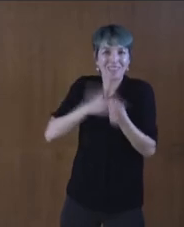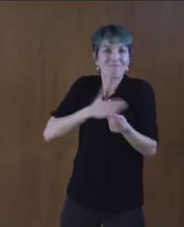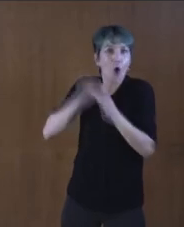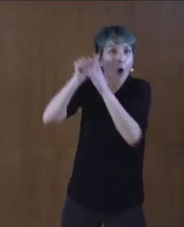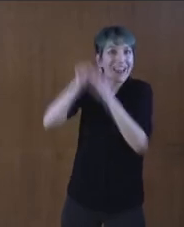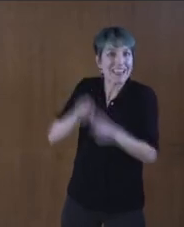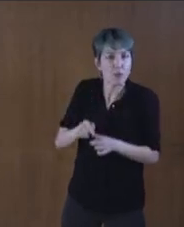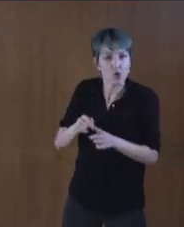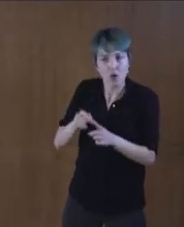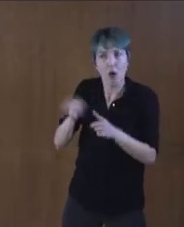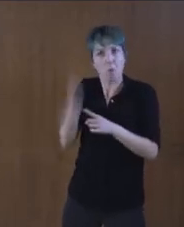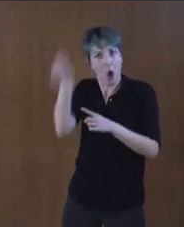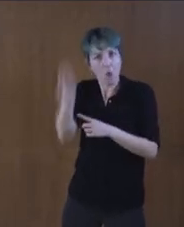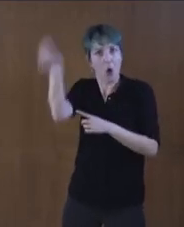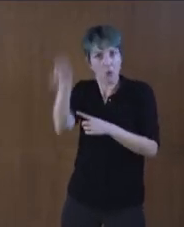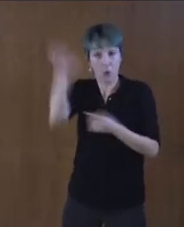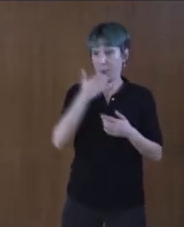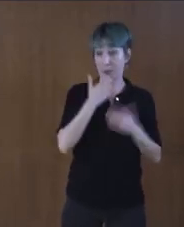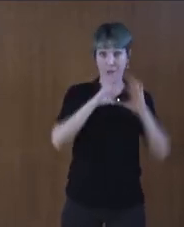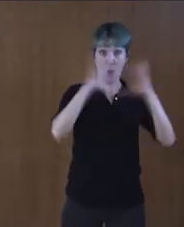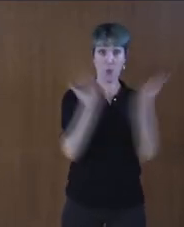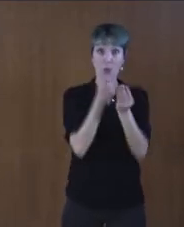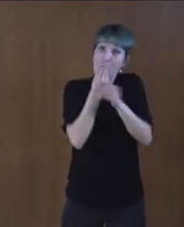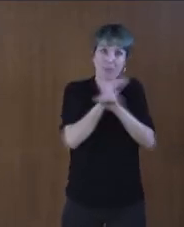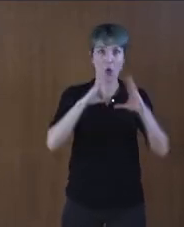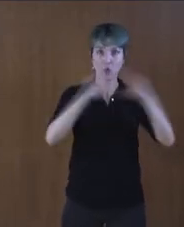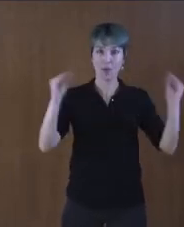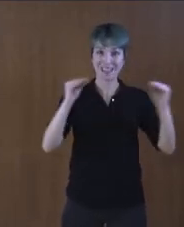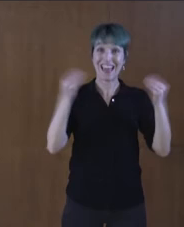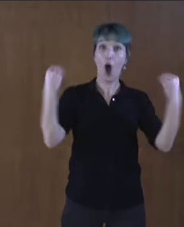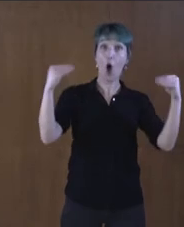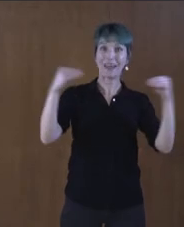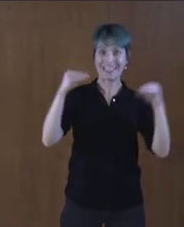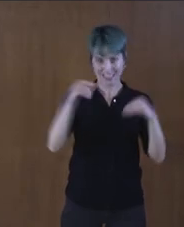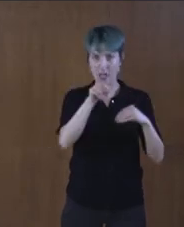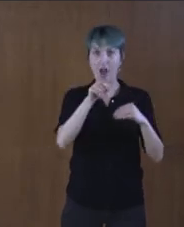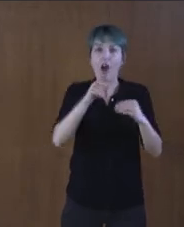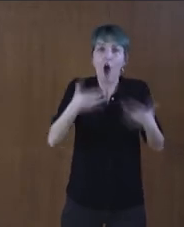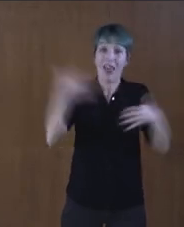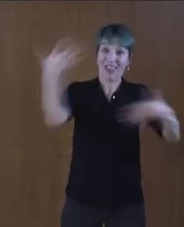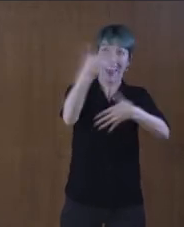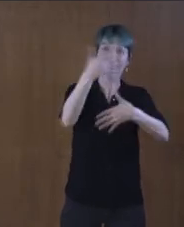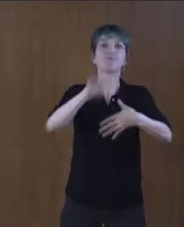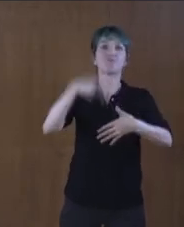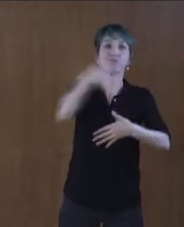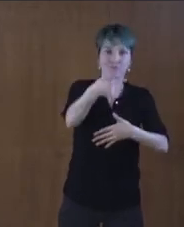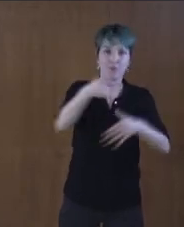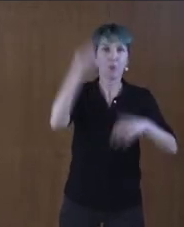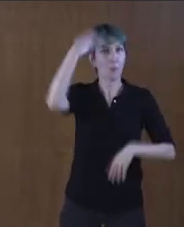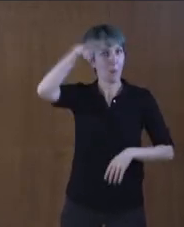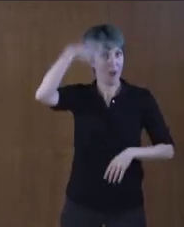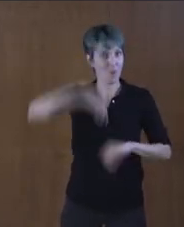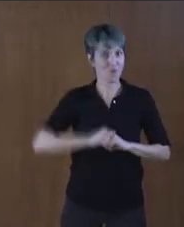hem situat entre les 10 primeres universitats joves del món. Tenim en marxa el projecte Mercat del